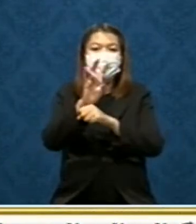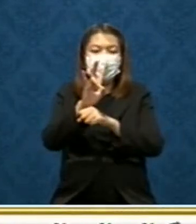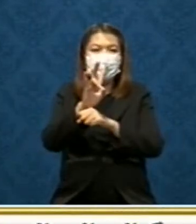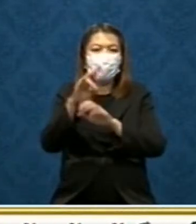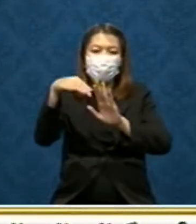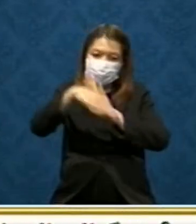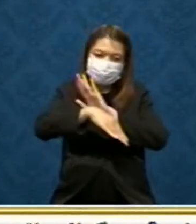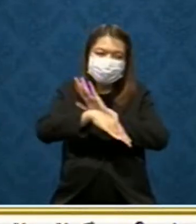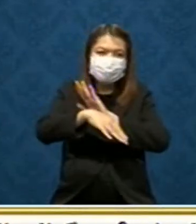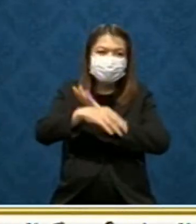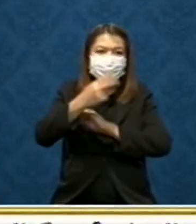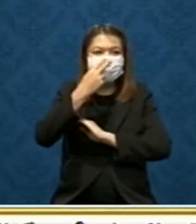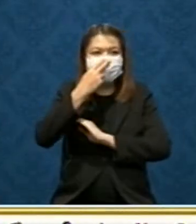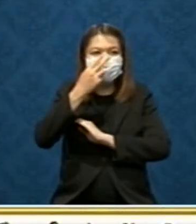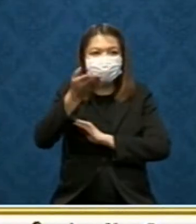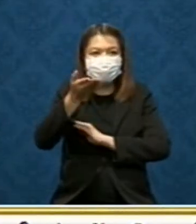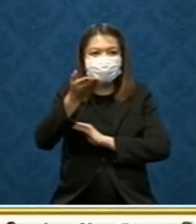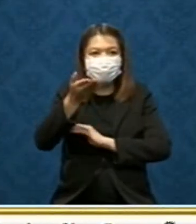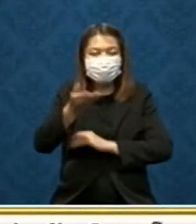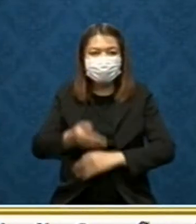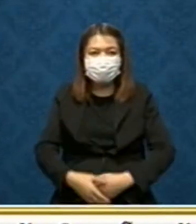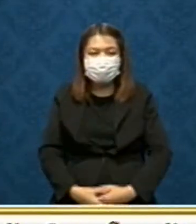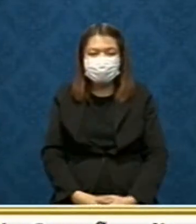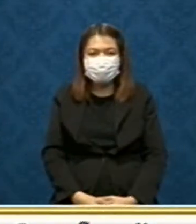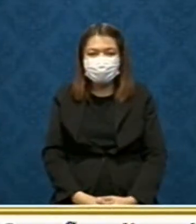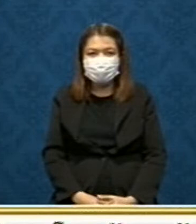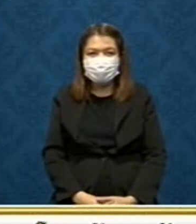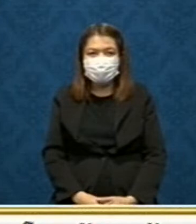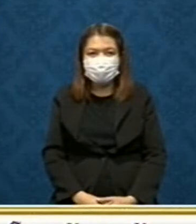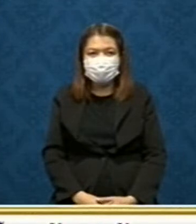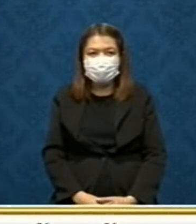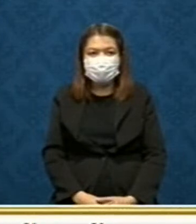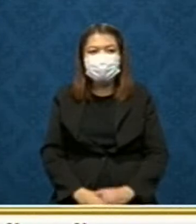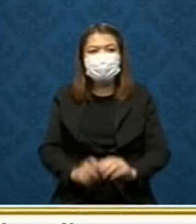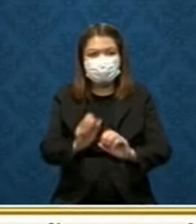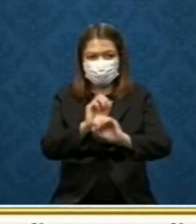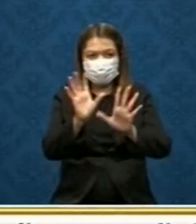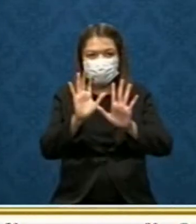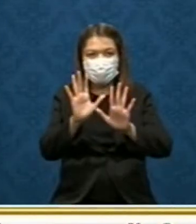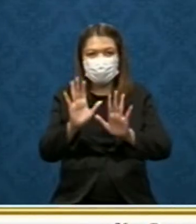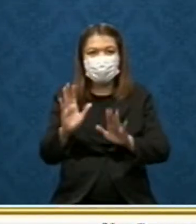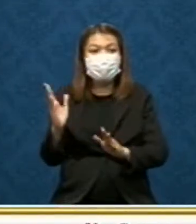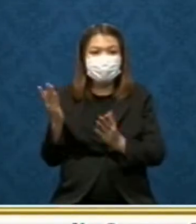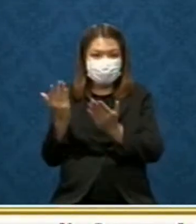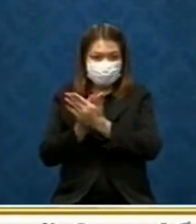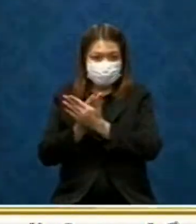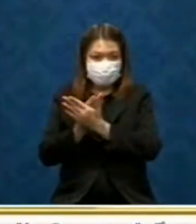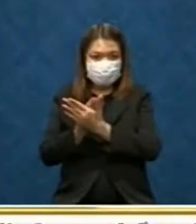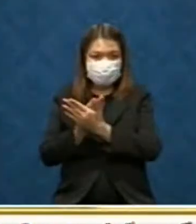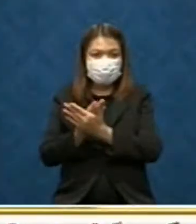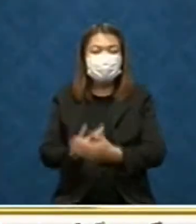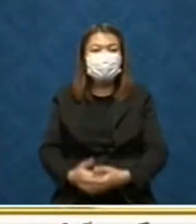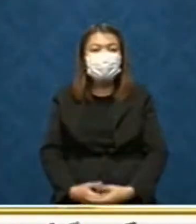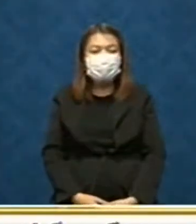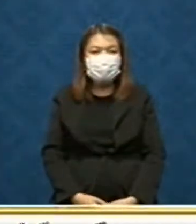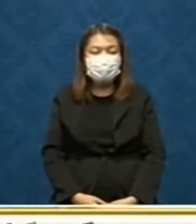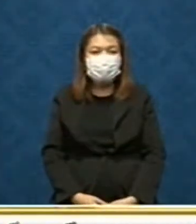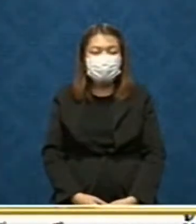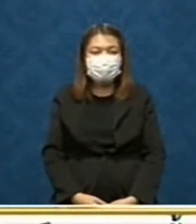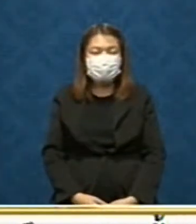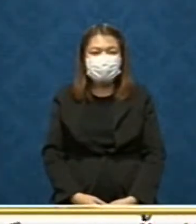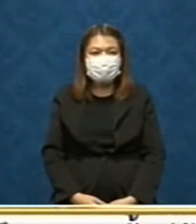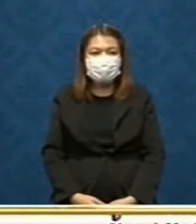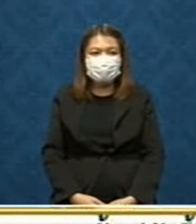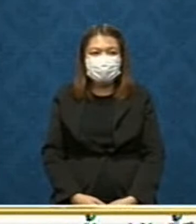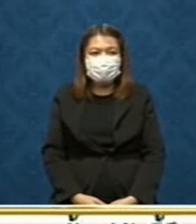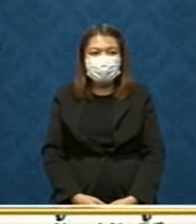เห็ไครับ ดิ่งลมาเลยครับนี่ ชัดเจน อ่ะ ปิด สไ้ ผมจะพูดต่อท